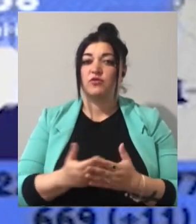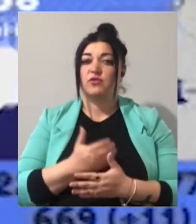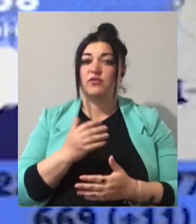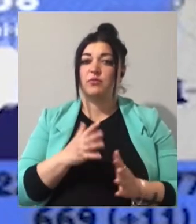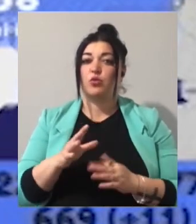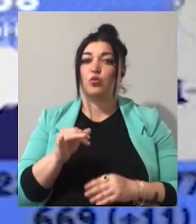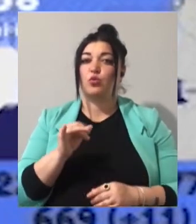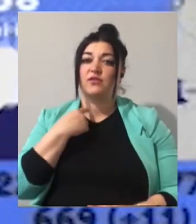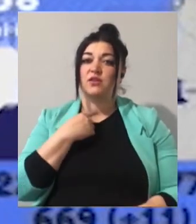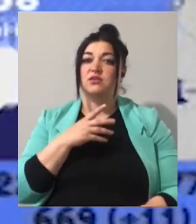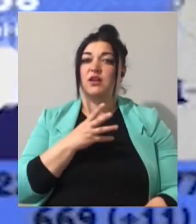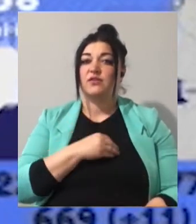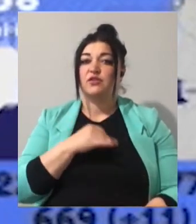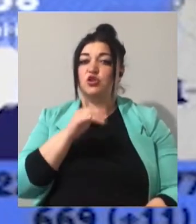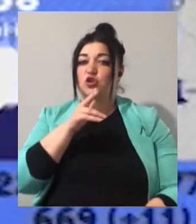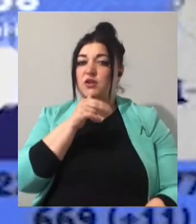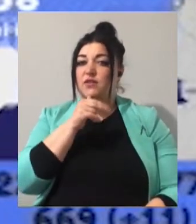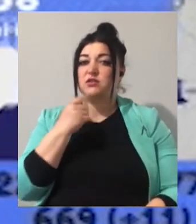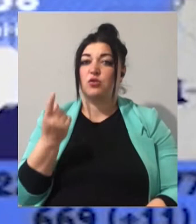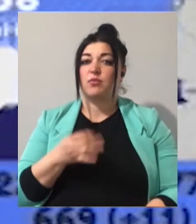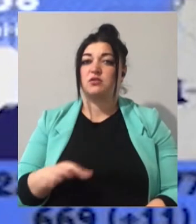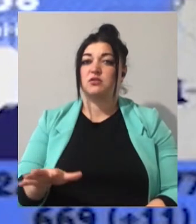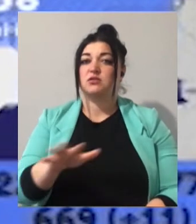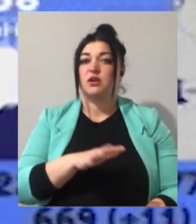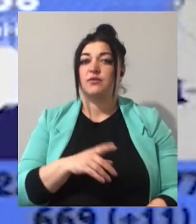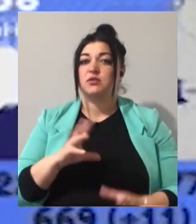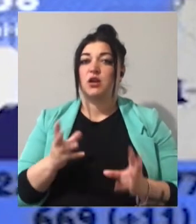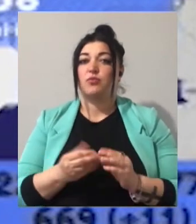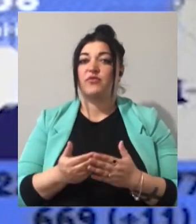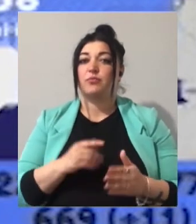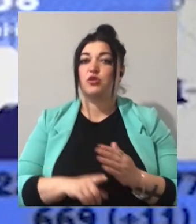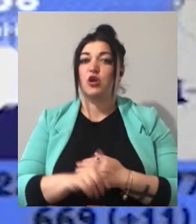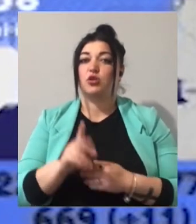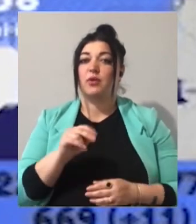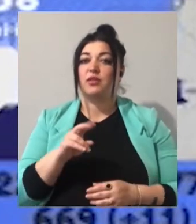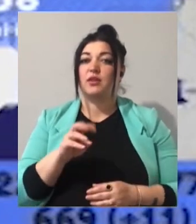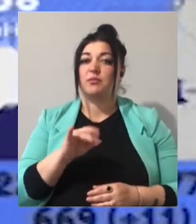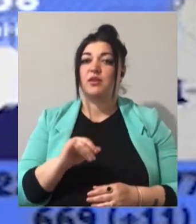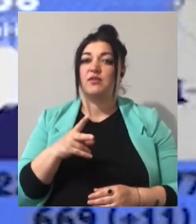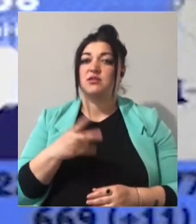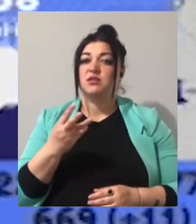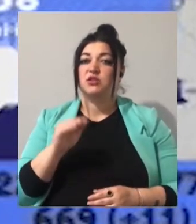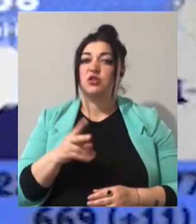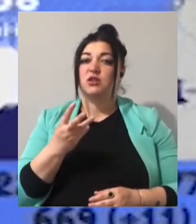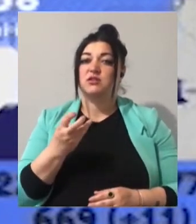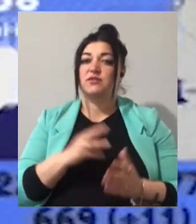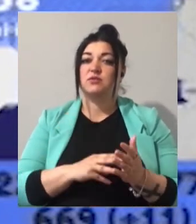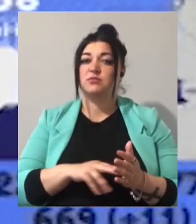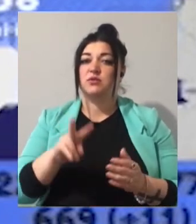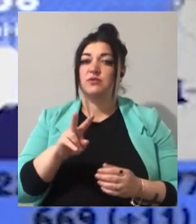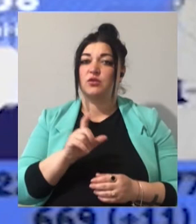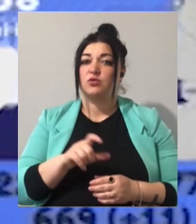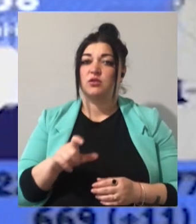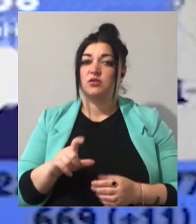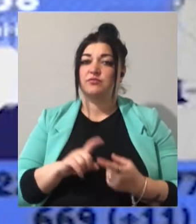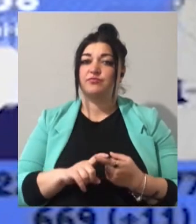Львівській і Чернівецькій областях. Загалом від початку пандемії 22 382 людини із діагнозом COVID-19.